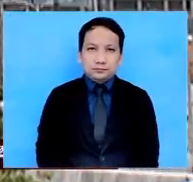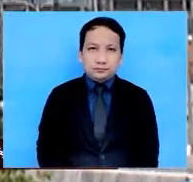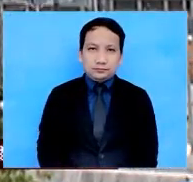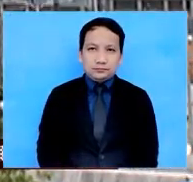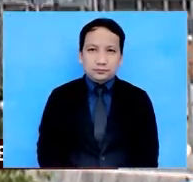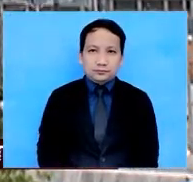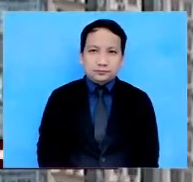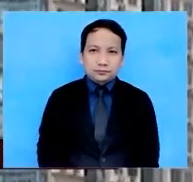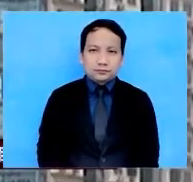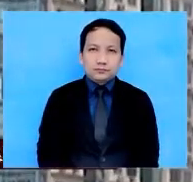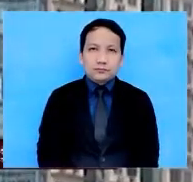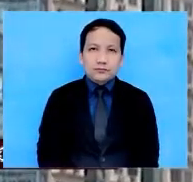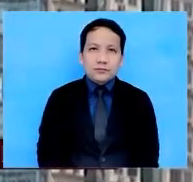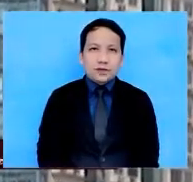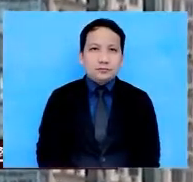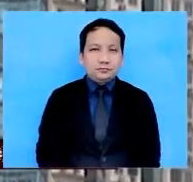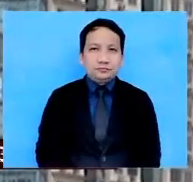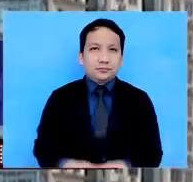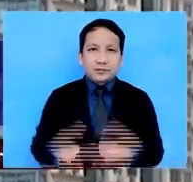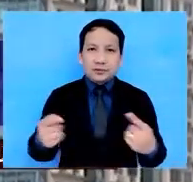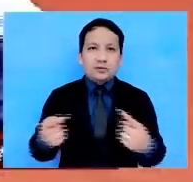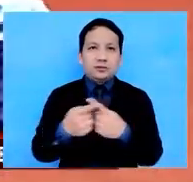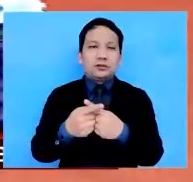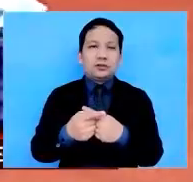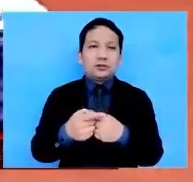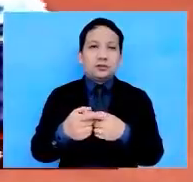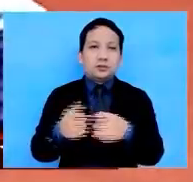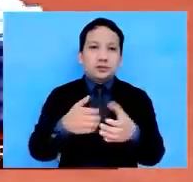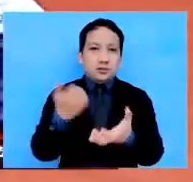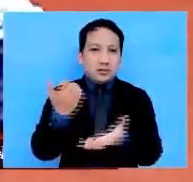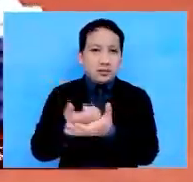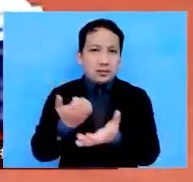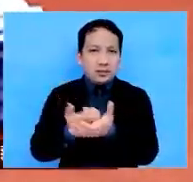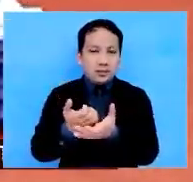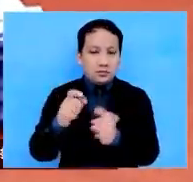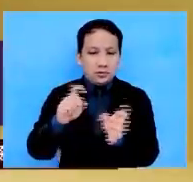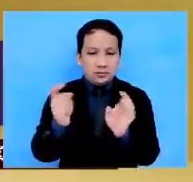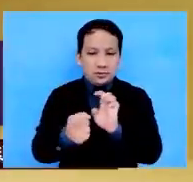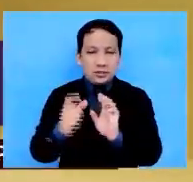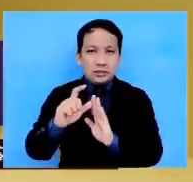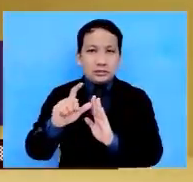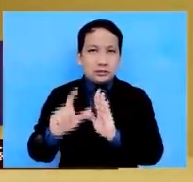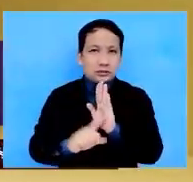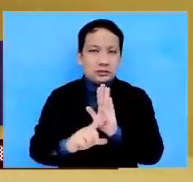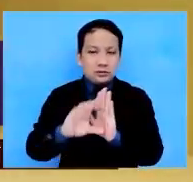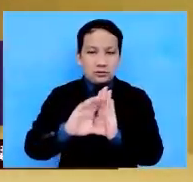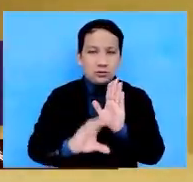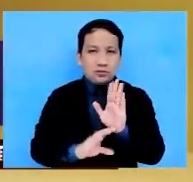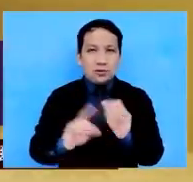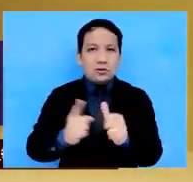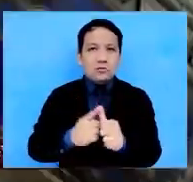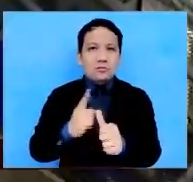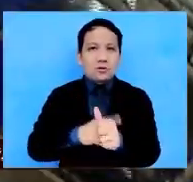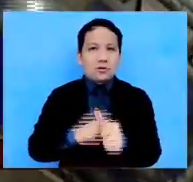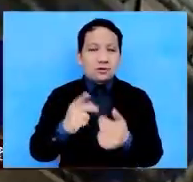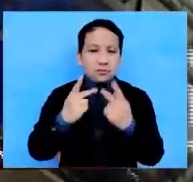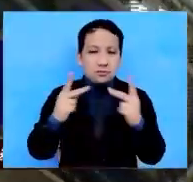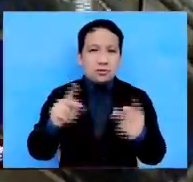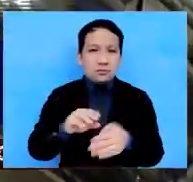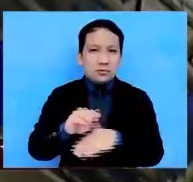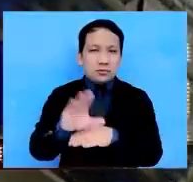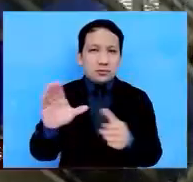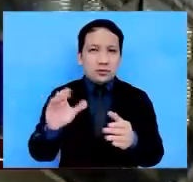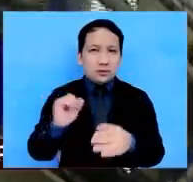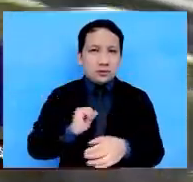Walang kumontra sa isinusulong na pagluluwag ng economic provisions ng saligang batas sa unang public consultation ng Senado tungkol